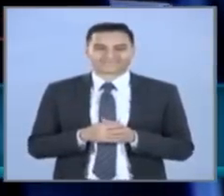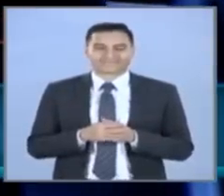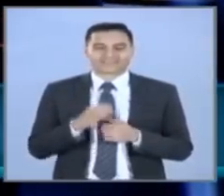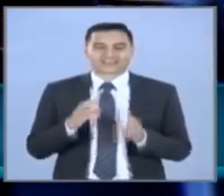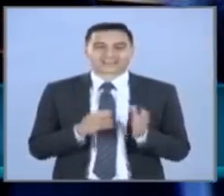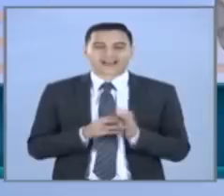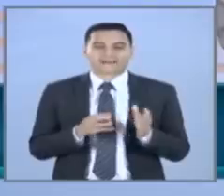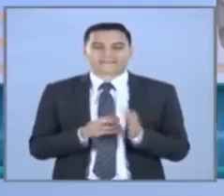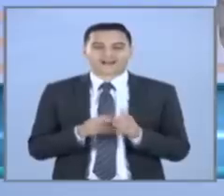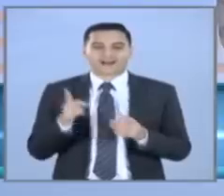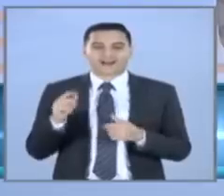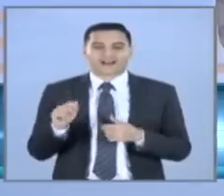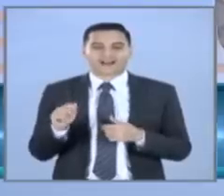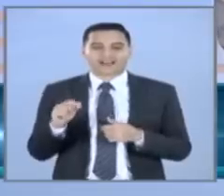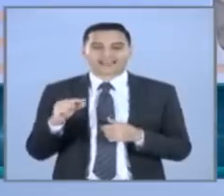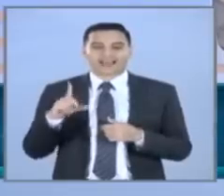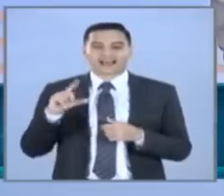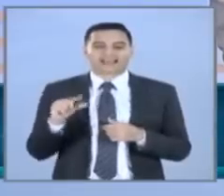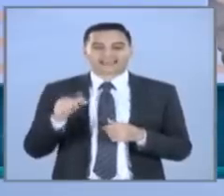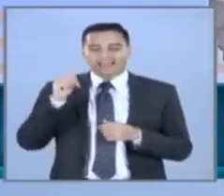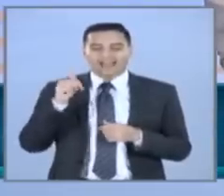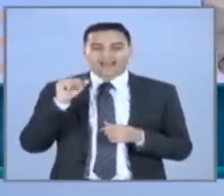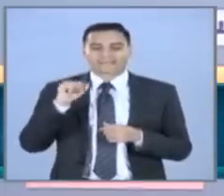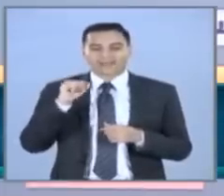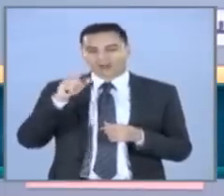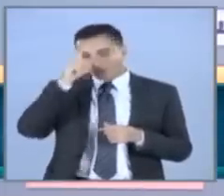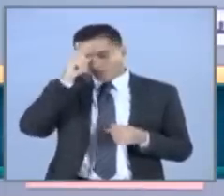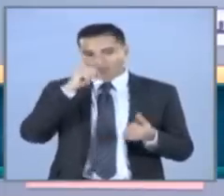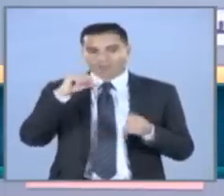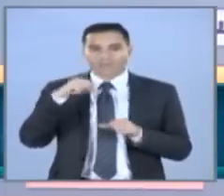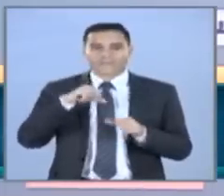جامعة الدلتا للعلوم والتكنولوجيا.